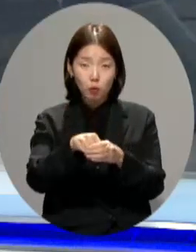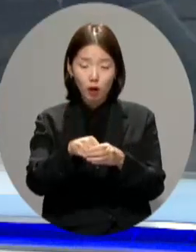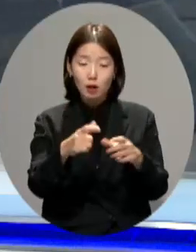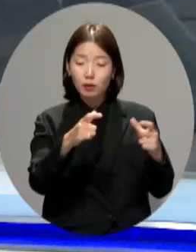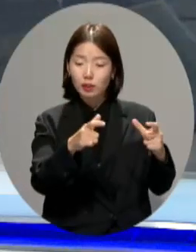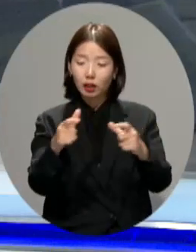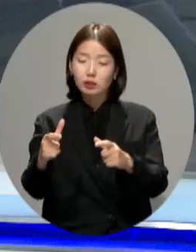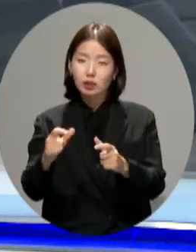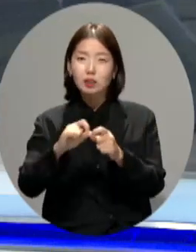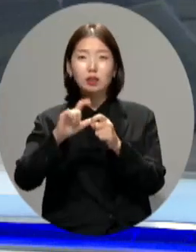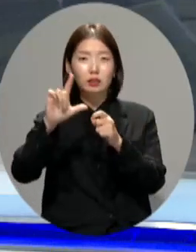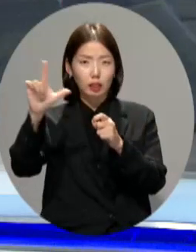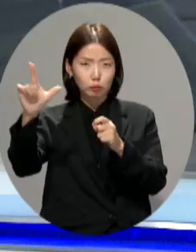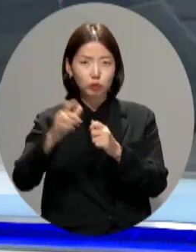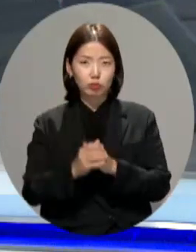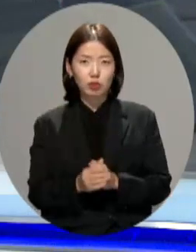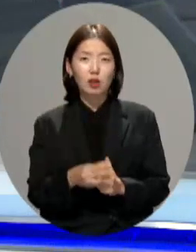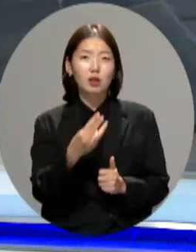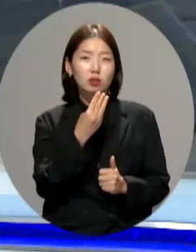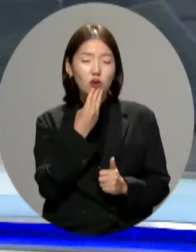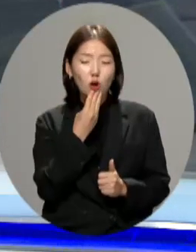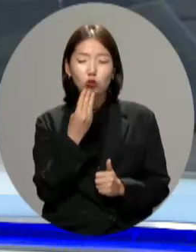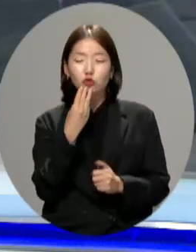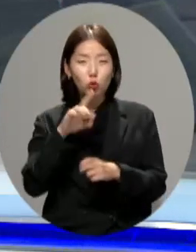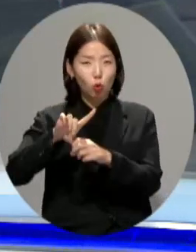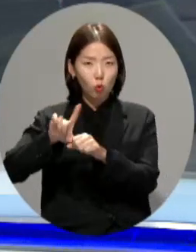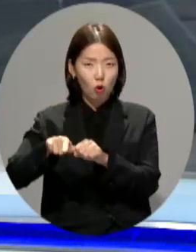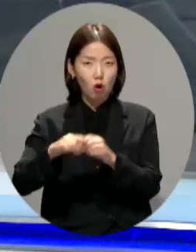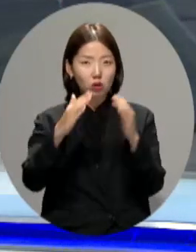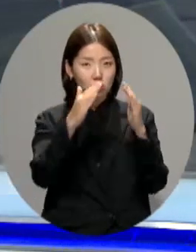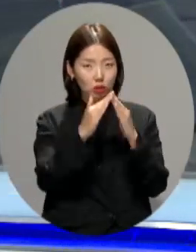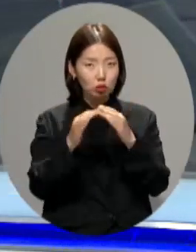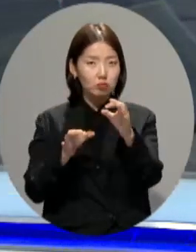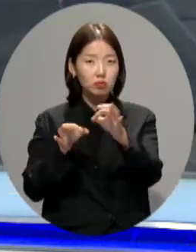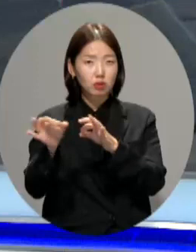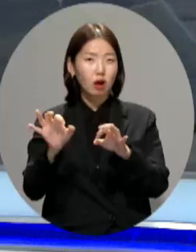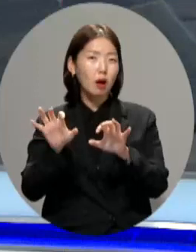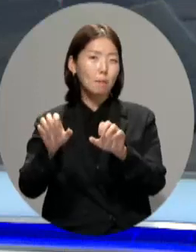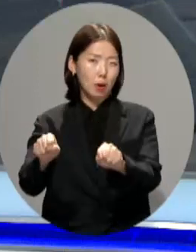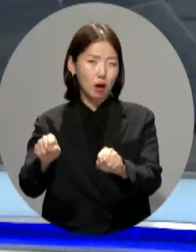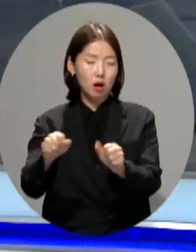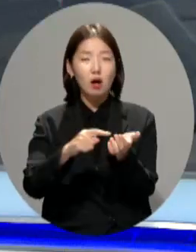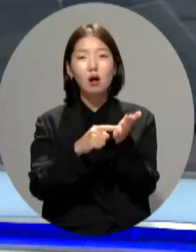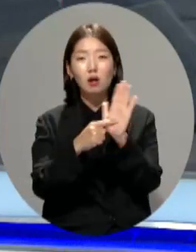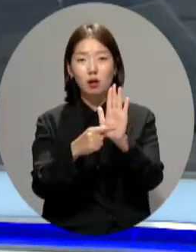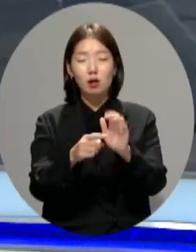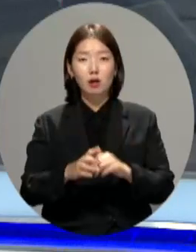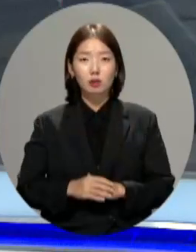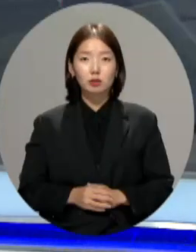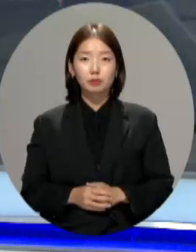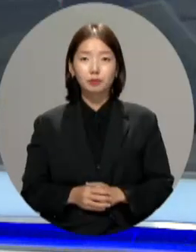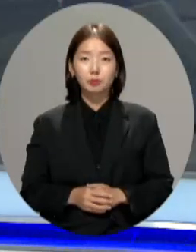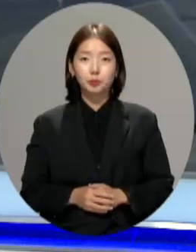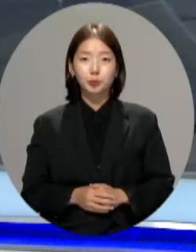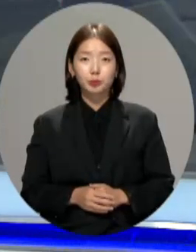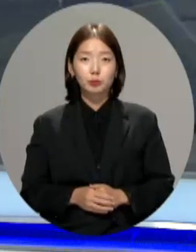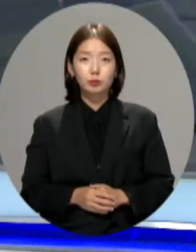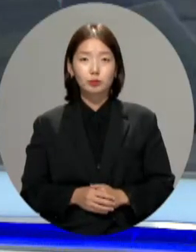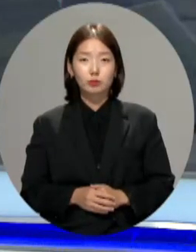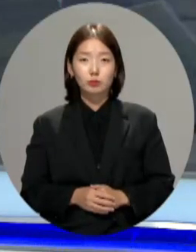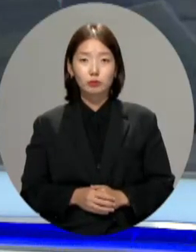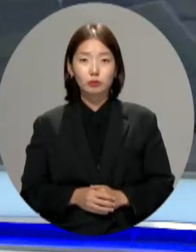돈의 단체장 상당수가 서울 등 수도권에 주택이나 상가를 소유한 것으로 나타났습니다 김하연 기자의